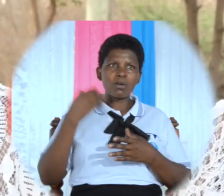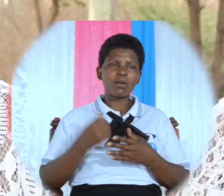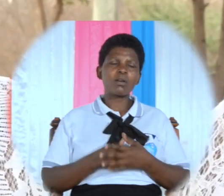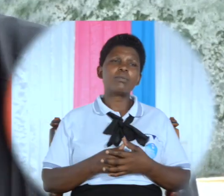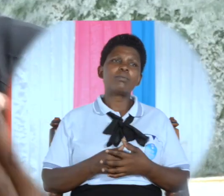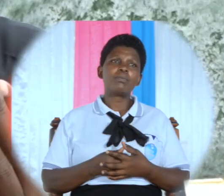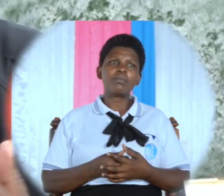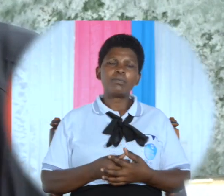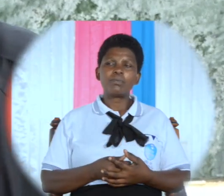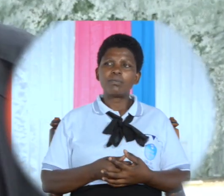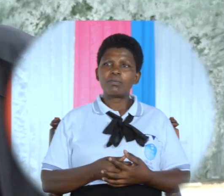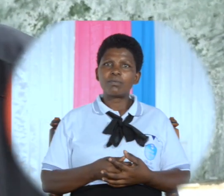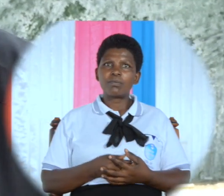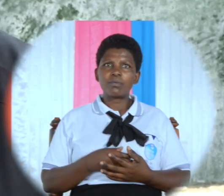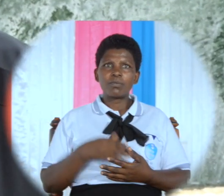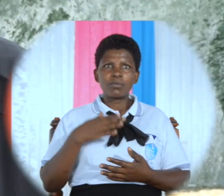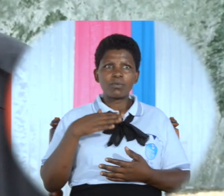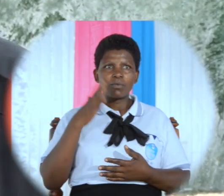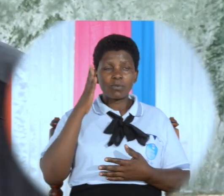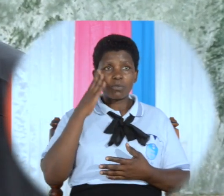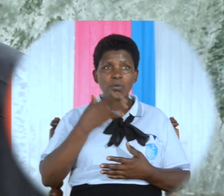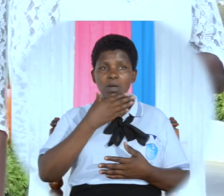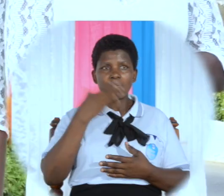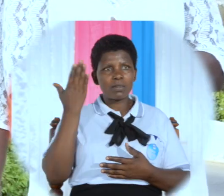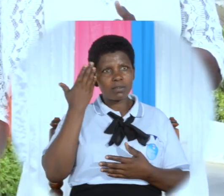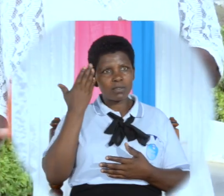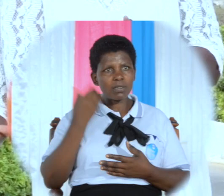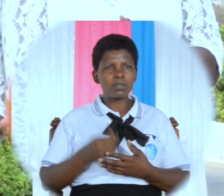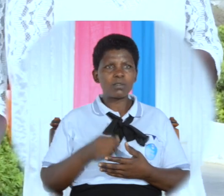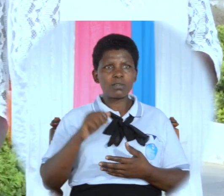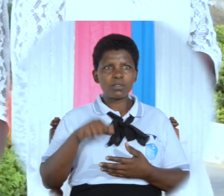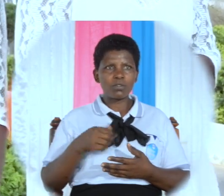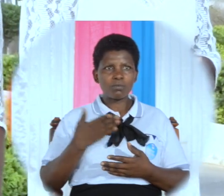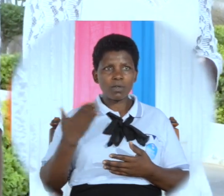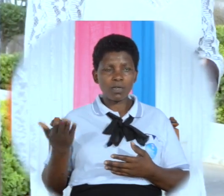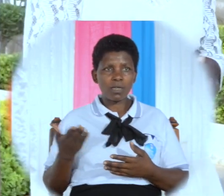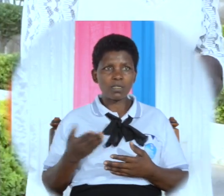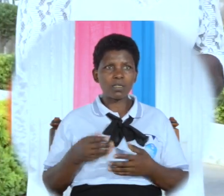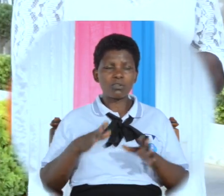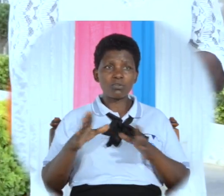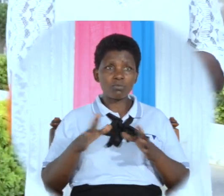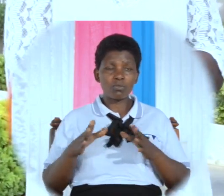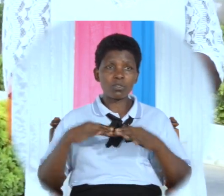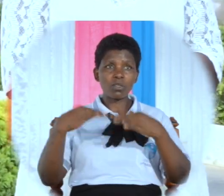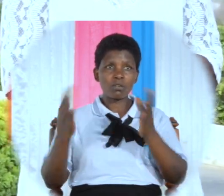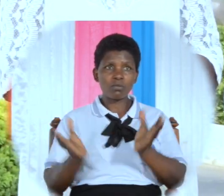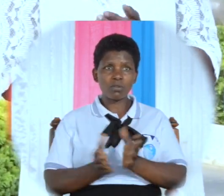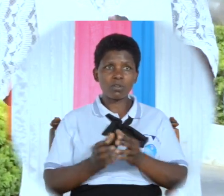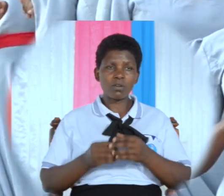wakale Mwana ananijali Ndo mana sisumbukia